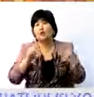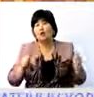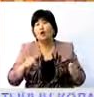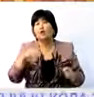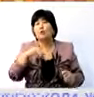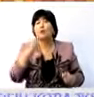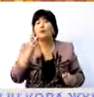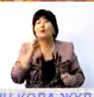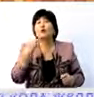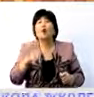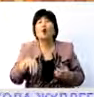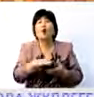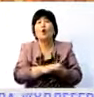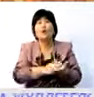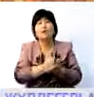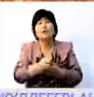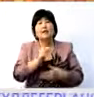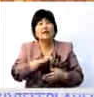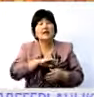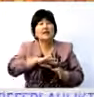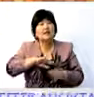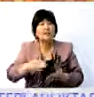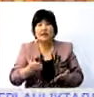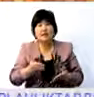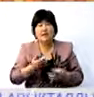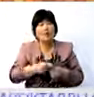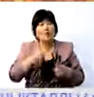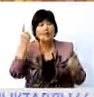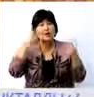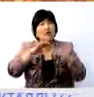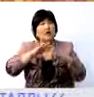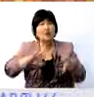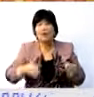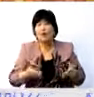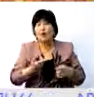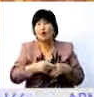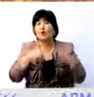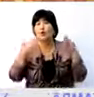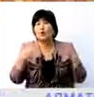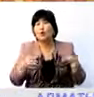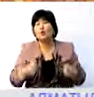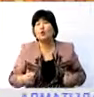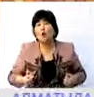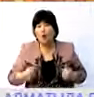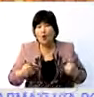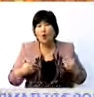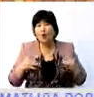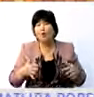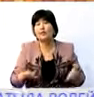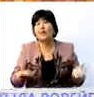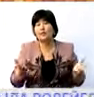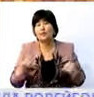Шоқайдың қоғамдық саяси қызметінсіз, оның шығармаларынсыз, оның тәуелсіздікке ұмтылған